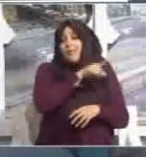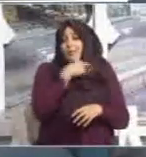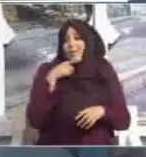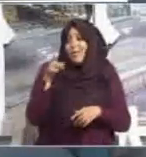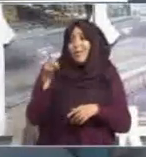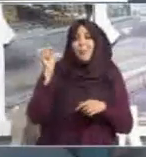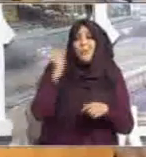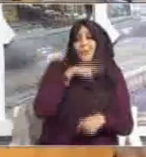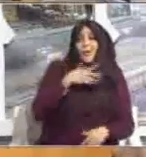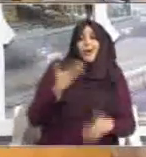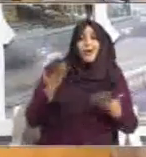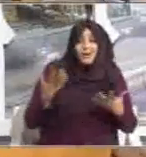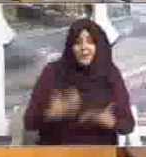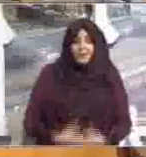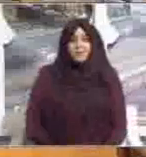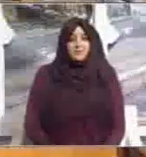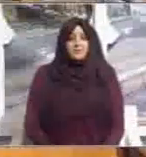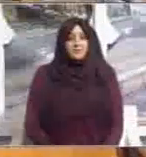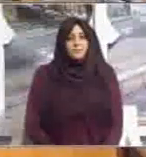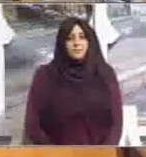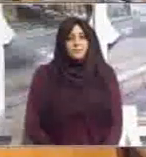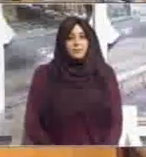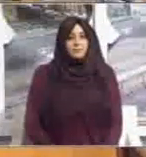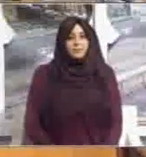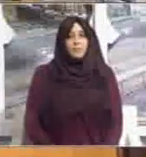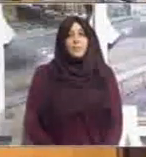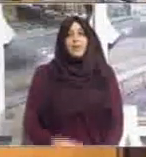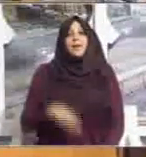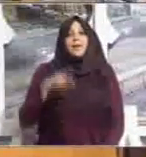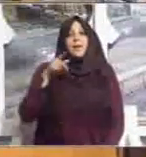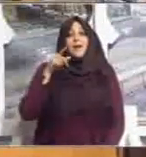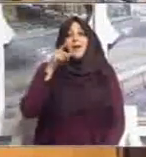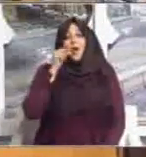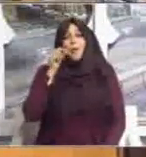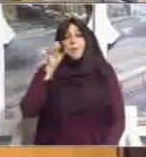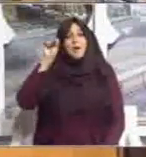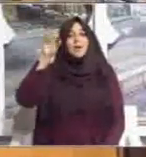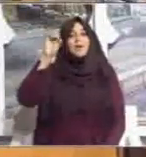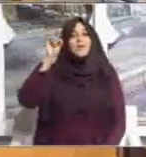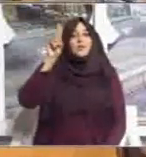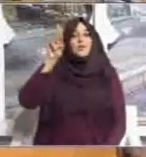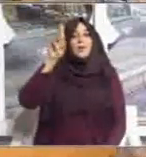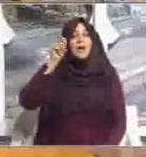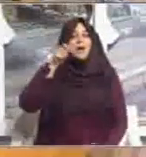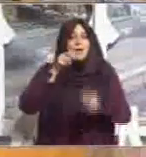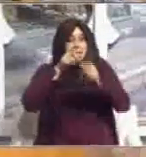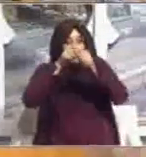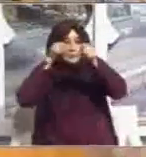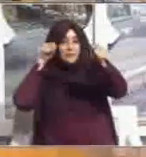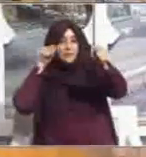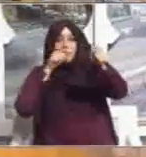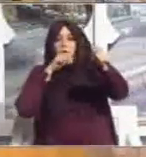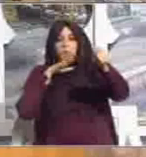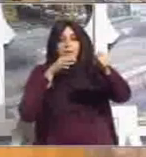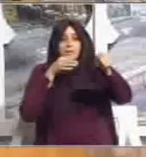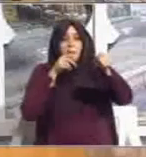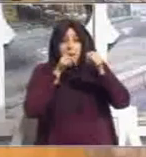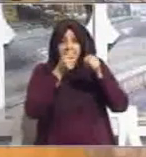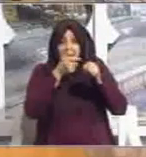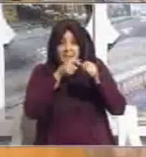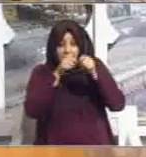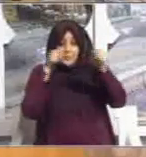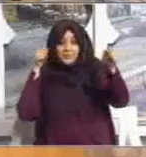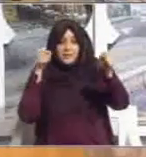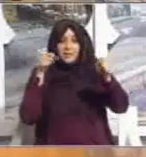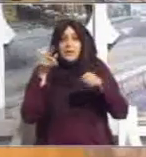الصادق الأمين. طبعا الحال. سراقة يصطاده في الطريق يكاد يغرز فيه سهمه، وهو يقول له